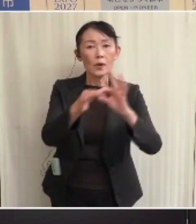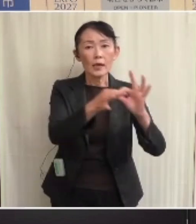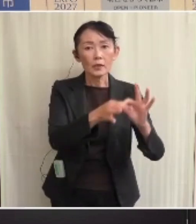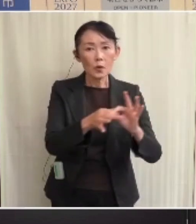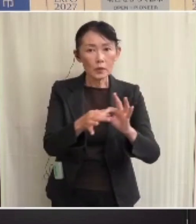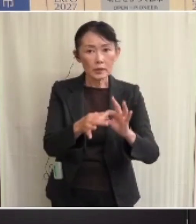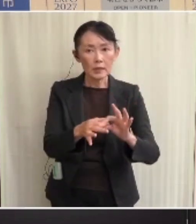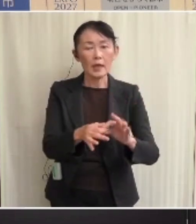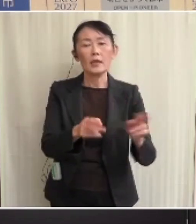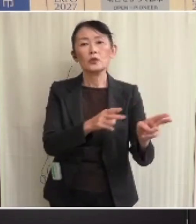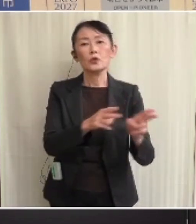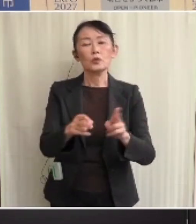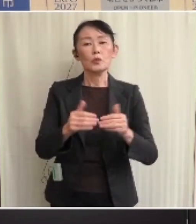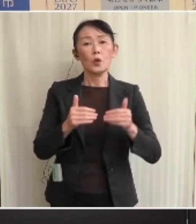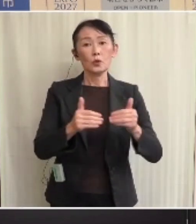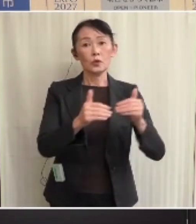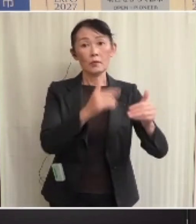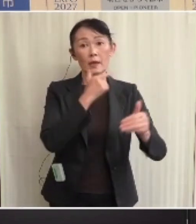めてまいります。